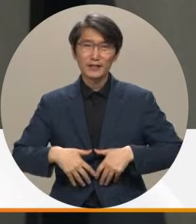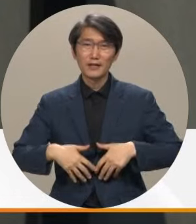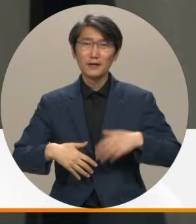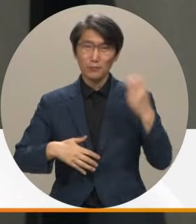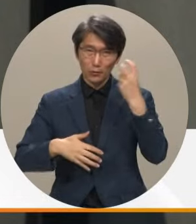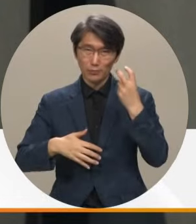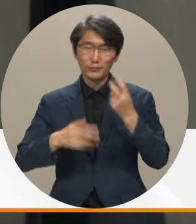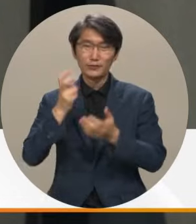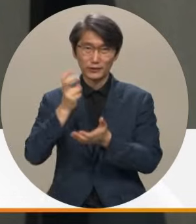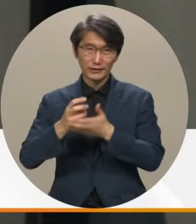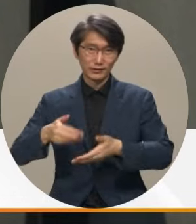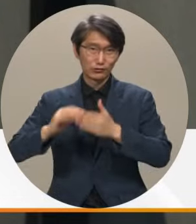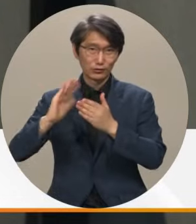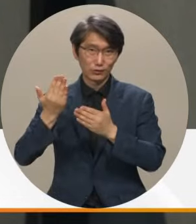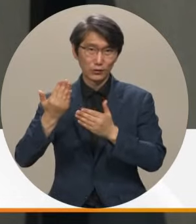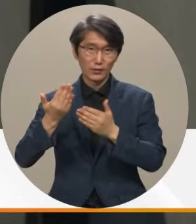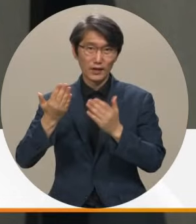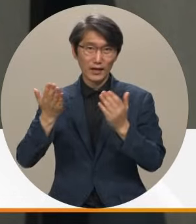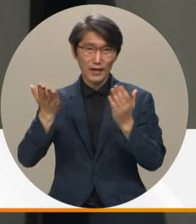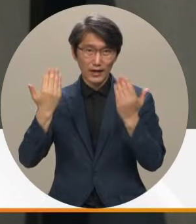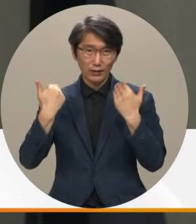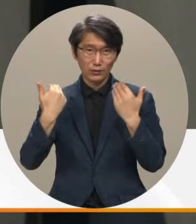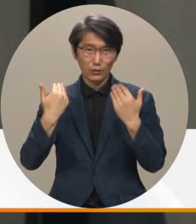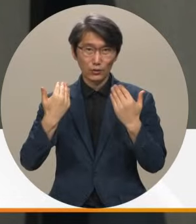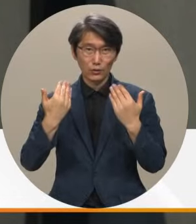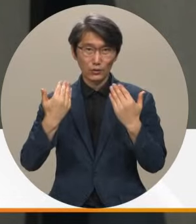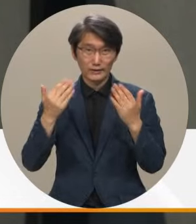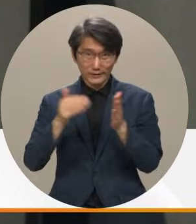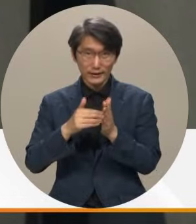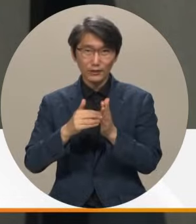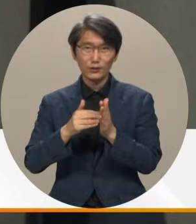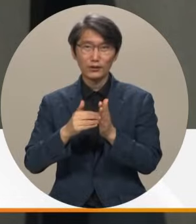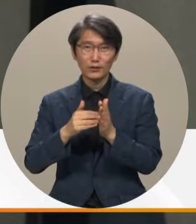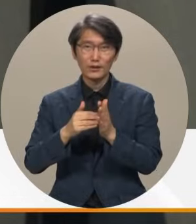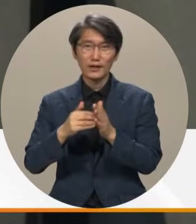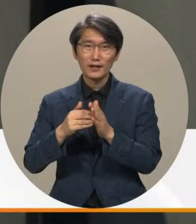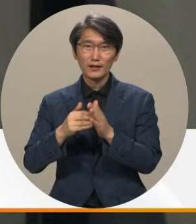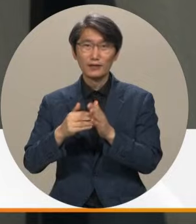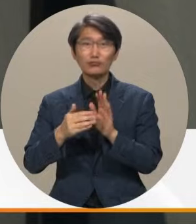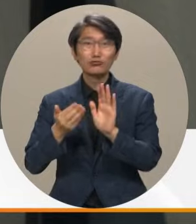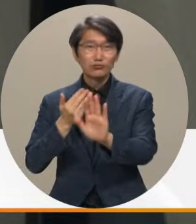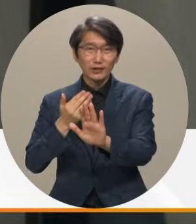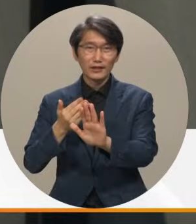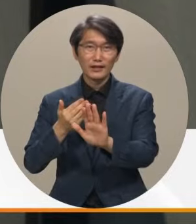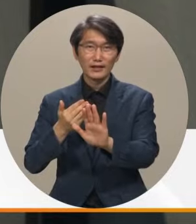또 방과 후 학교를 통해서 학생들의 소질을 개발하려고 하는 이제